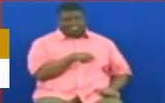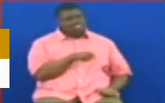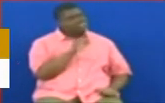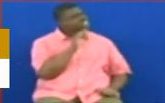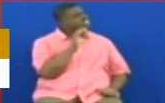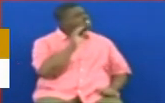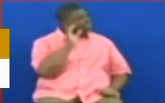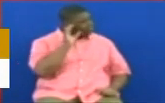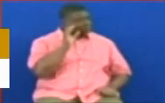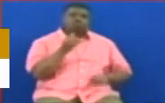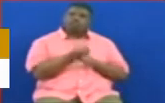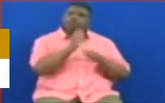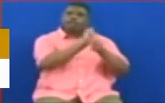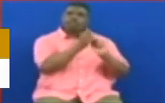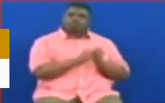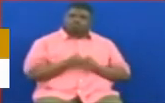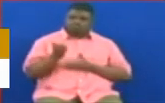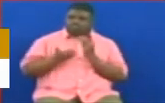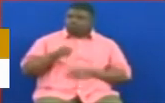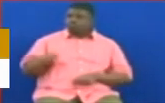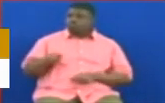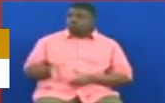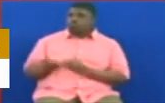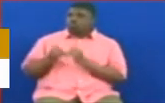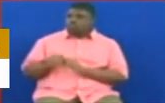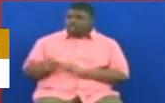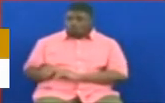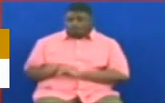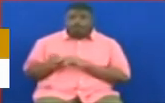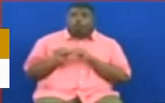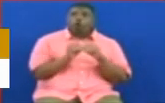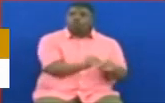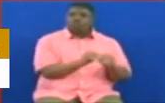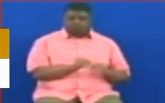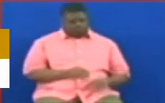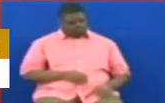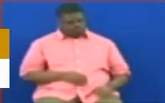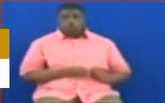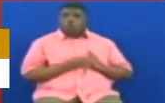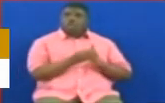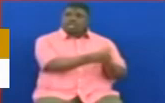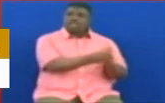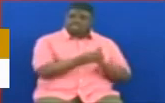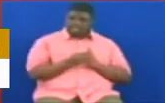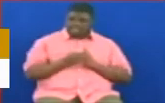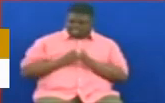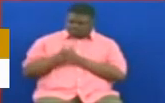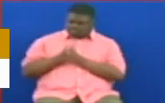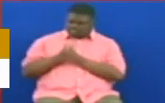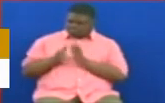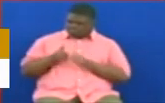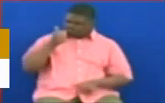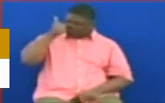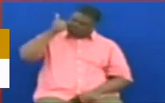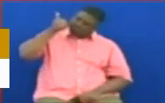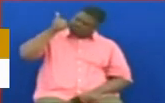wasikivu, tutafanya marekebisho katika maeneo hayo na tutaweza kumove kwa direction na kwa speed ile inayotakiwa. Asante sana Mheshimiwa Speaker.